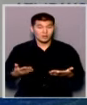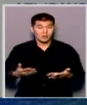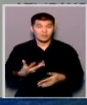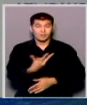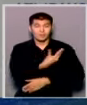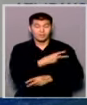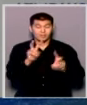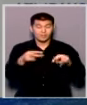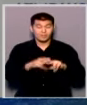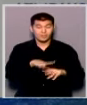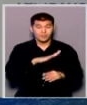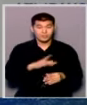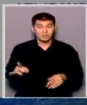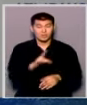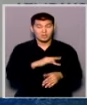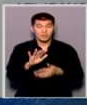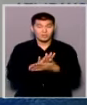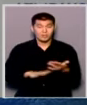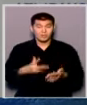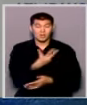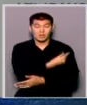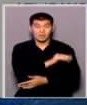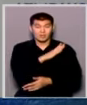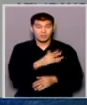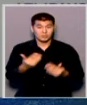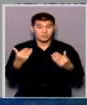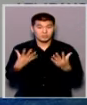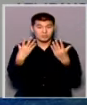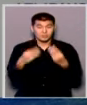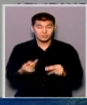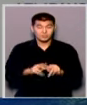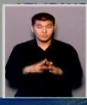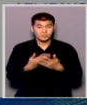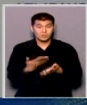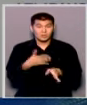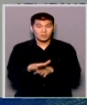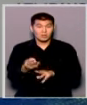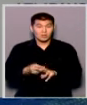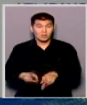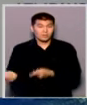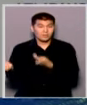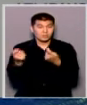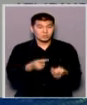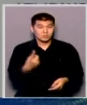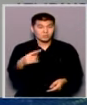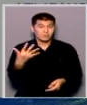1 398 000 ПЦР-тестов. В регионе продолжается вакцинация. На сегодняшний день осуществлены поставки